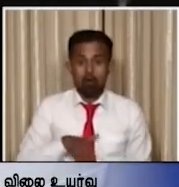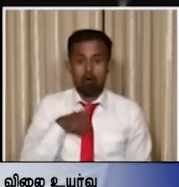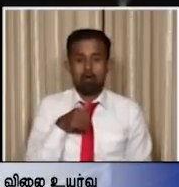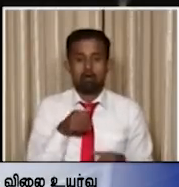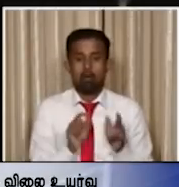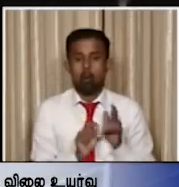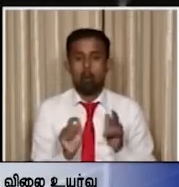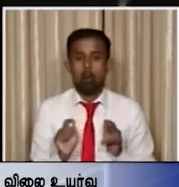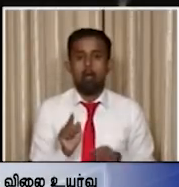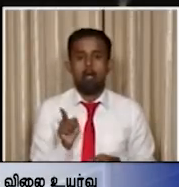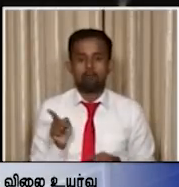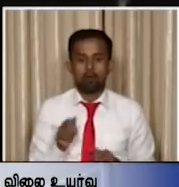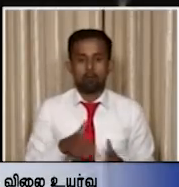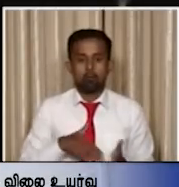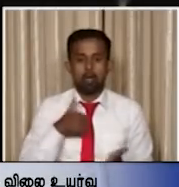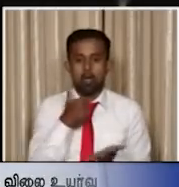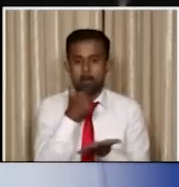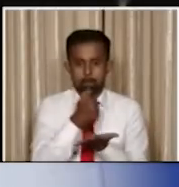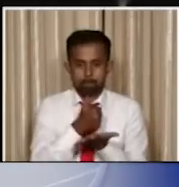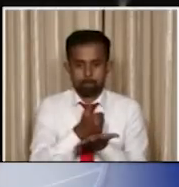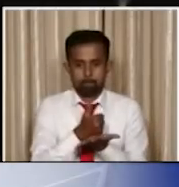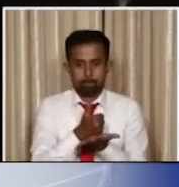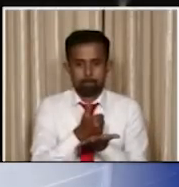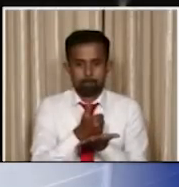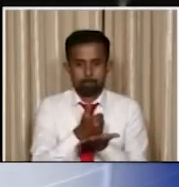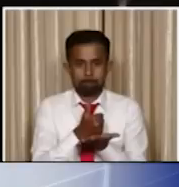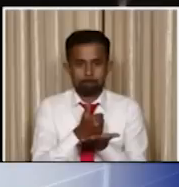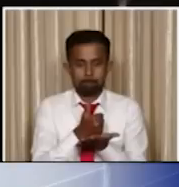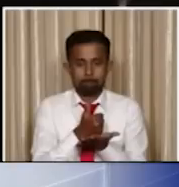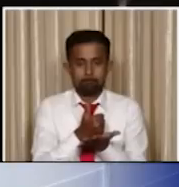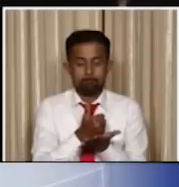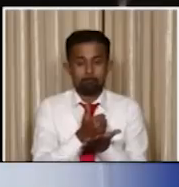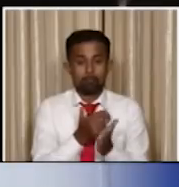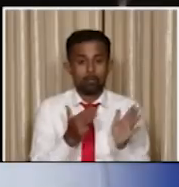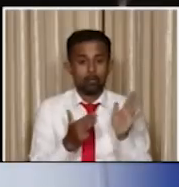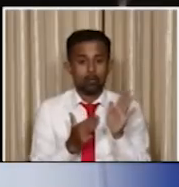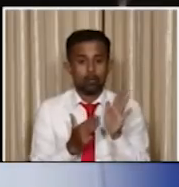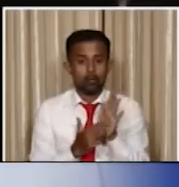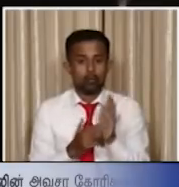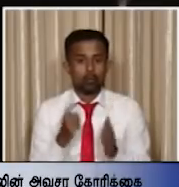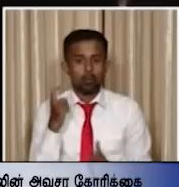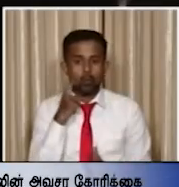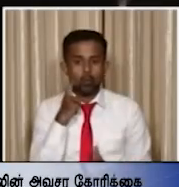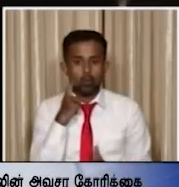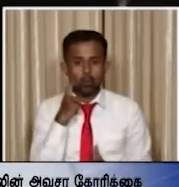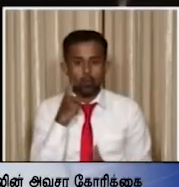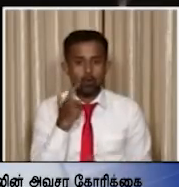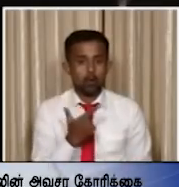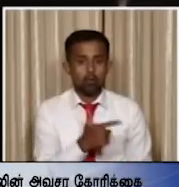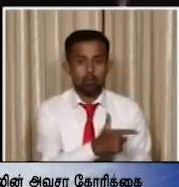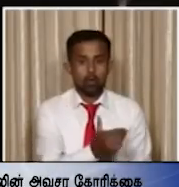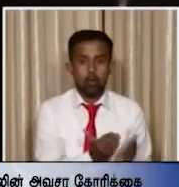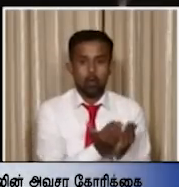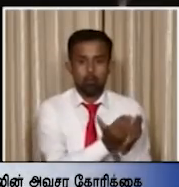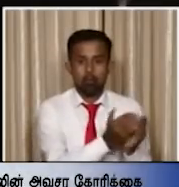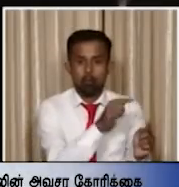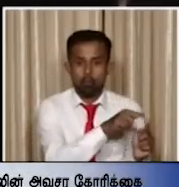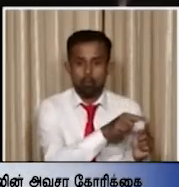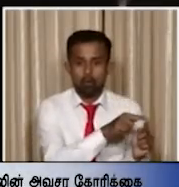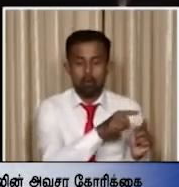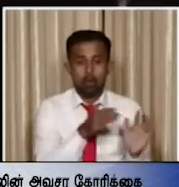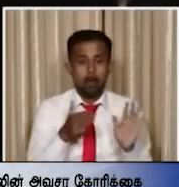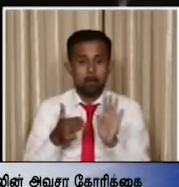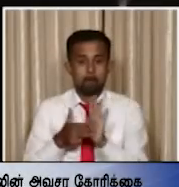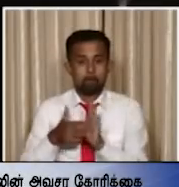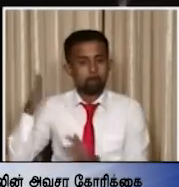இருந்தார். அவர் சரத் பொன்சேகாவுடன் சிங்கள கொடியை உயர்த்தி யாழ்ப்பாணத்தில் என்ன கூறினார்? ஒற்றையாட்சிக்குள் பௌத்த